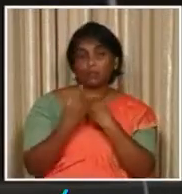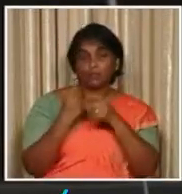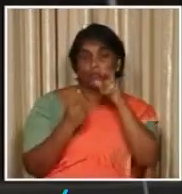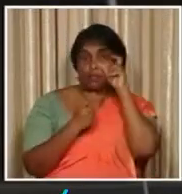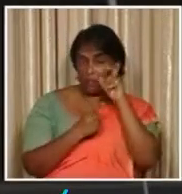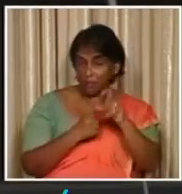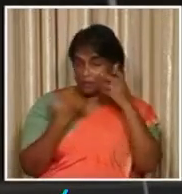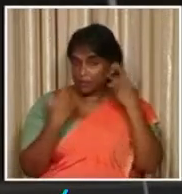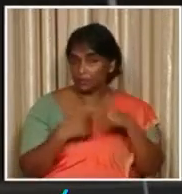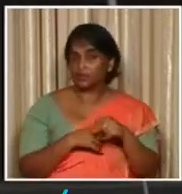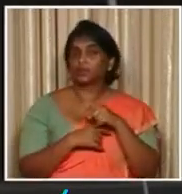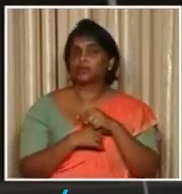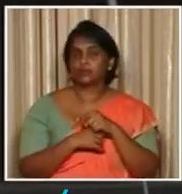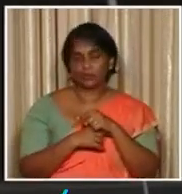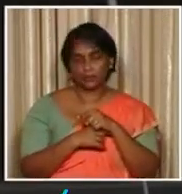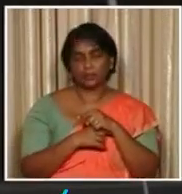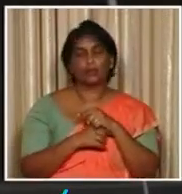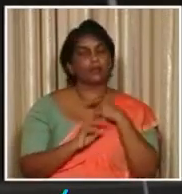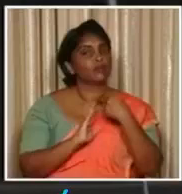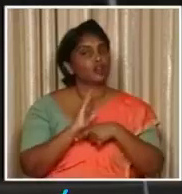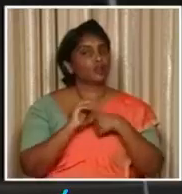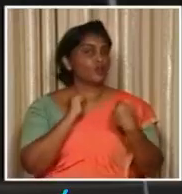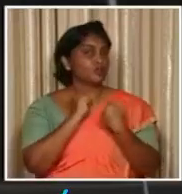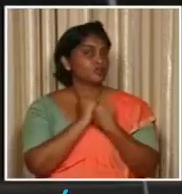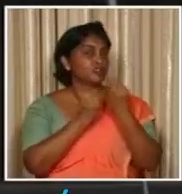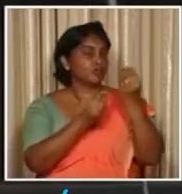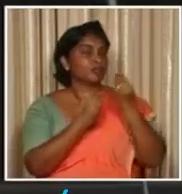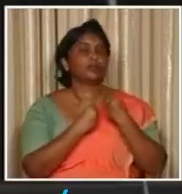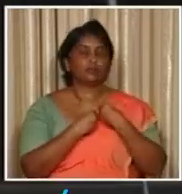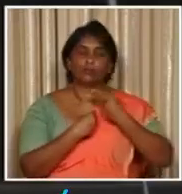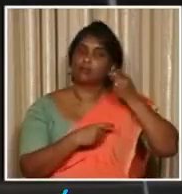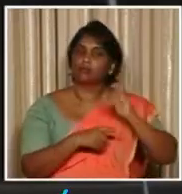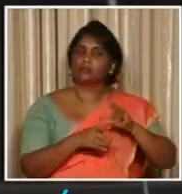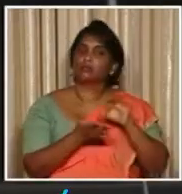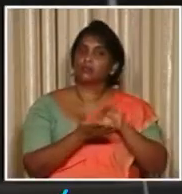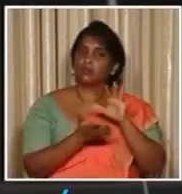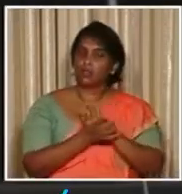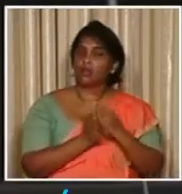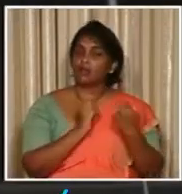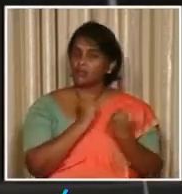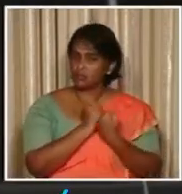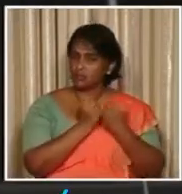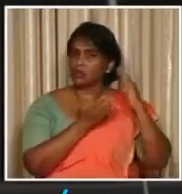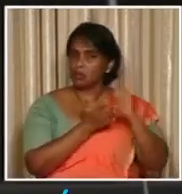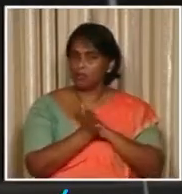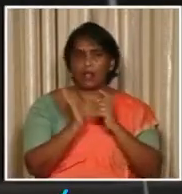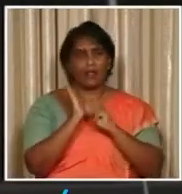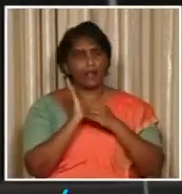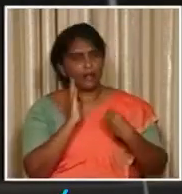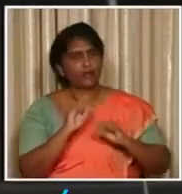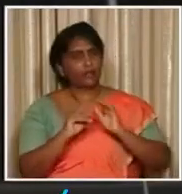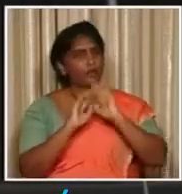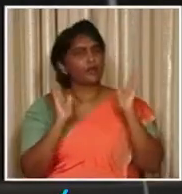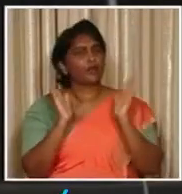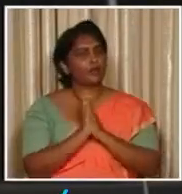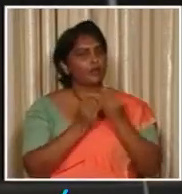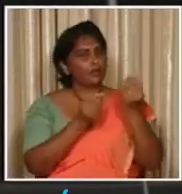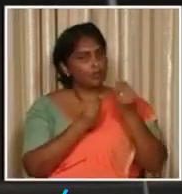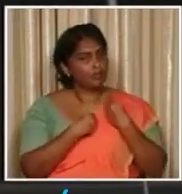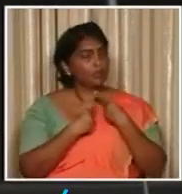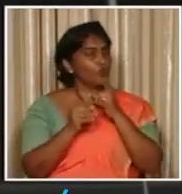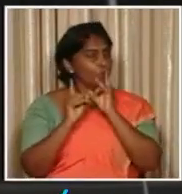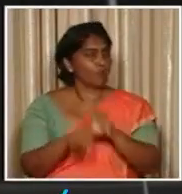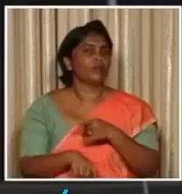yedera tamai me rata te udah ukuran ne tindu tir ne kan ne adar naya me sial lama labade ne